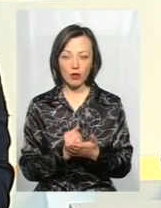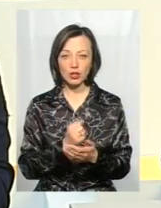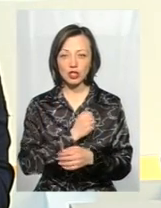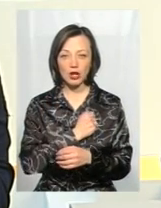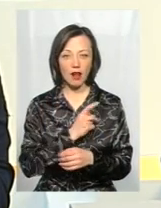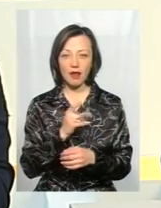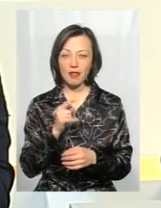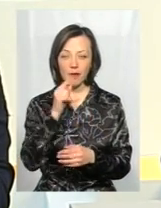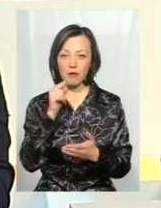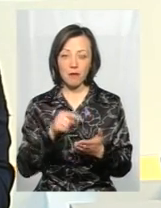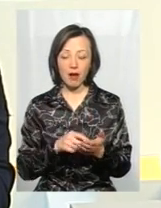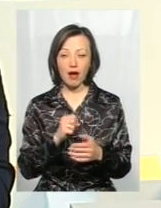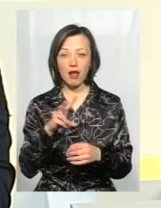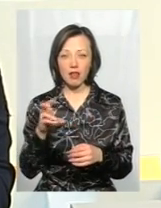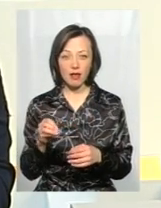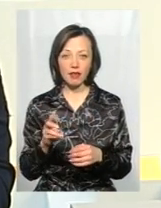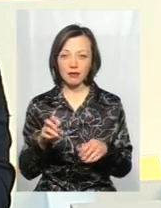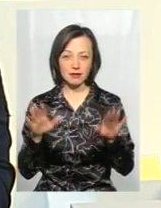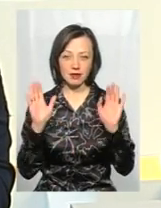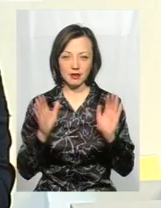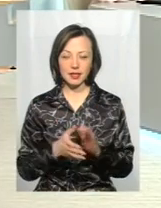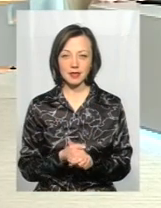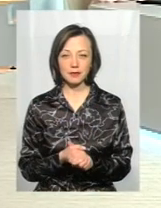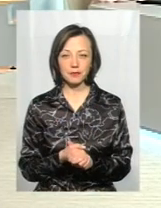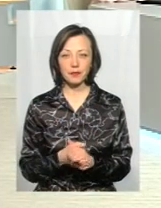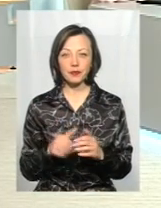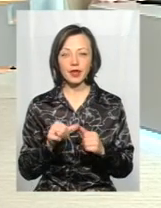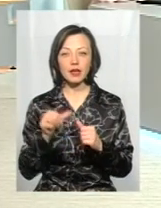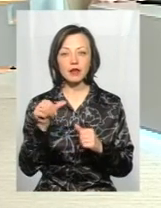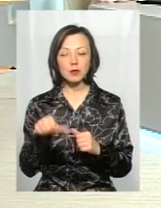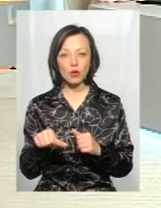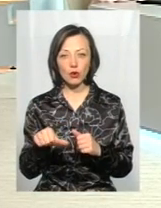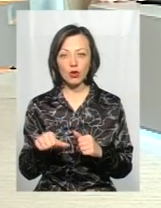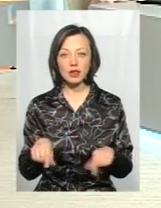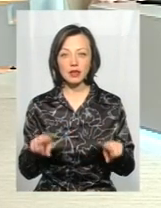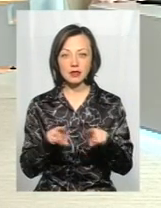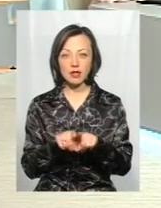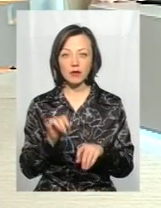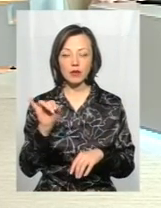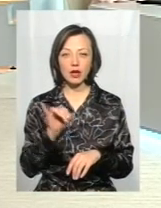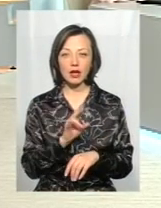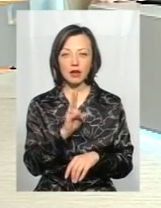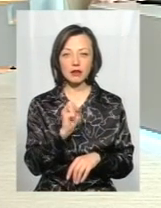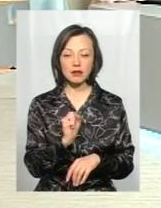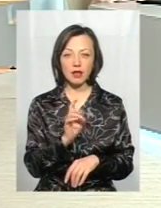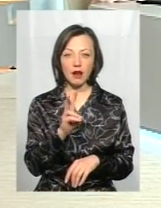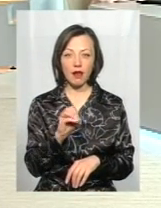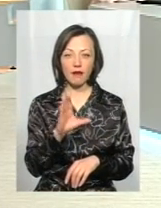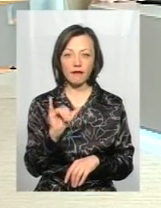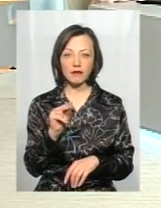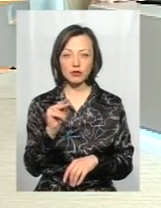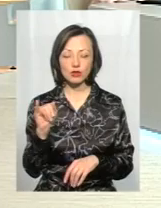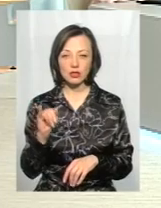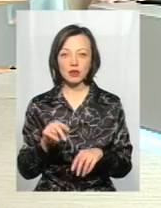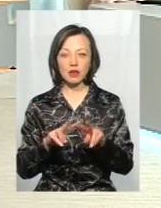вони не пройшли, але разом з тим вони не опустили руки. Крім того, так же само, як і Наркевицька об'єднана територіальна громада,